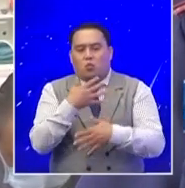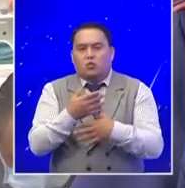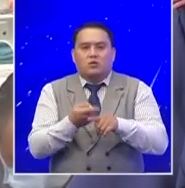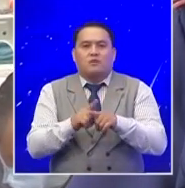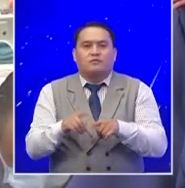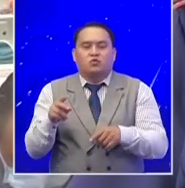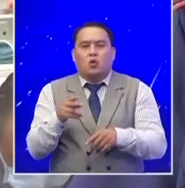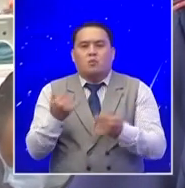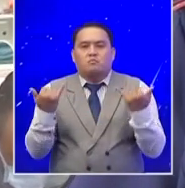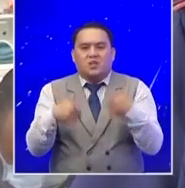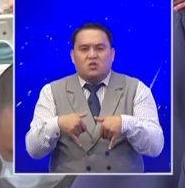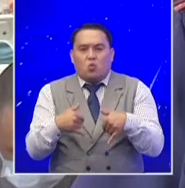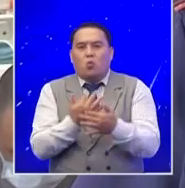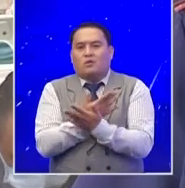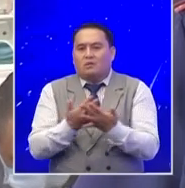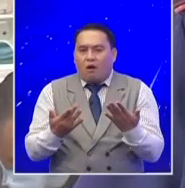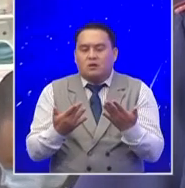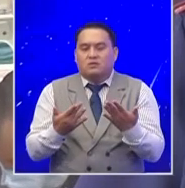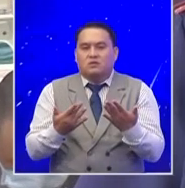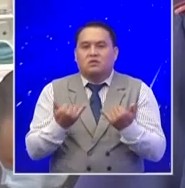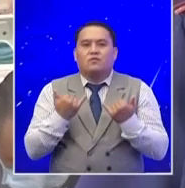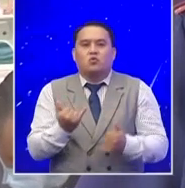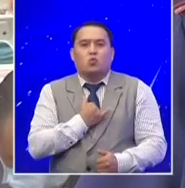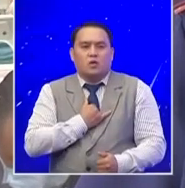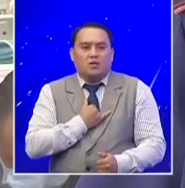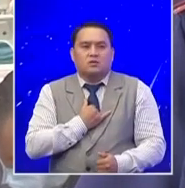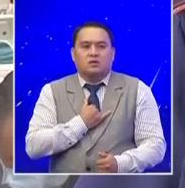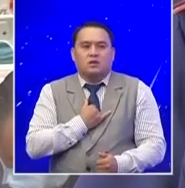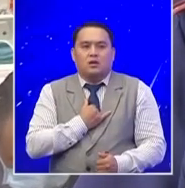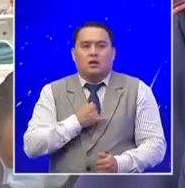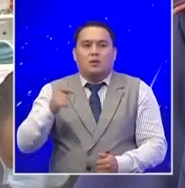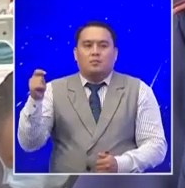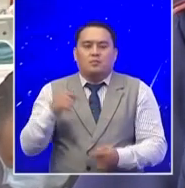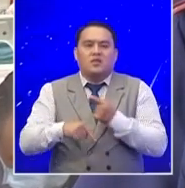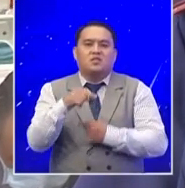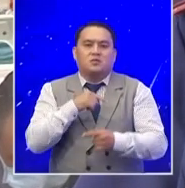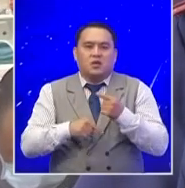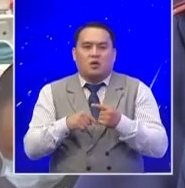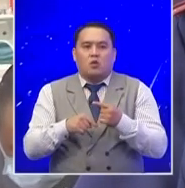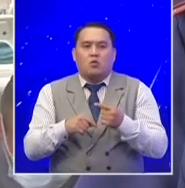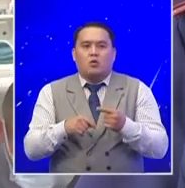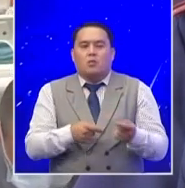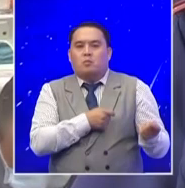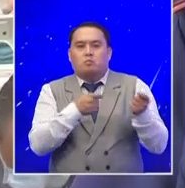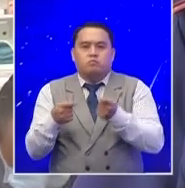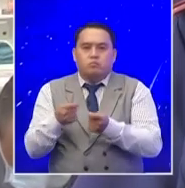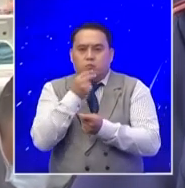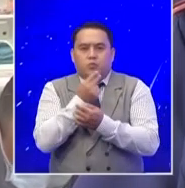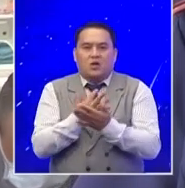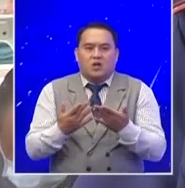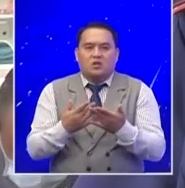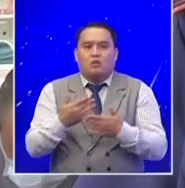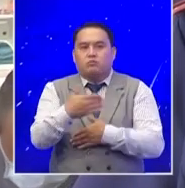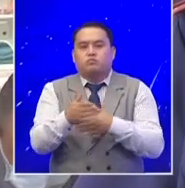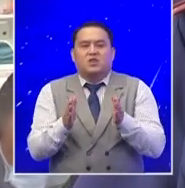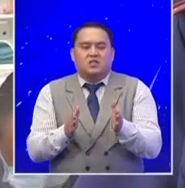изделий, фермы, конструкции. На сегодняшний день у нас пришли предприниматели, которые поставляют свою продукцию в мусорные